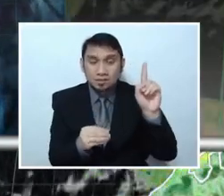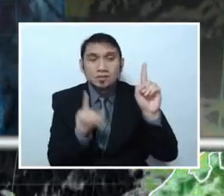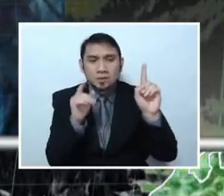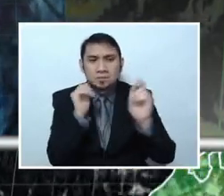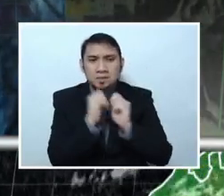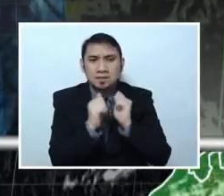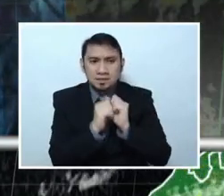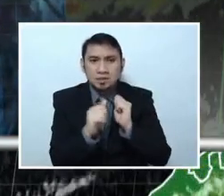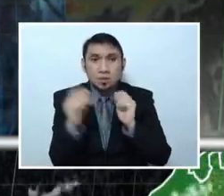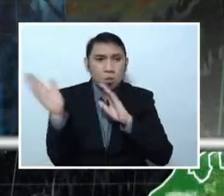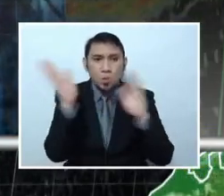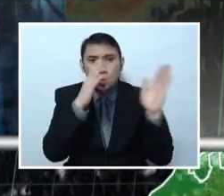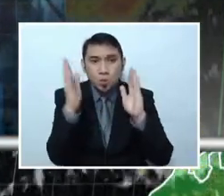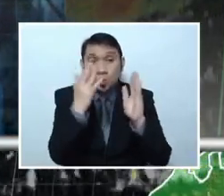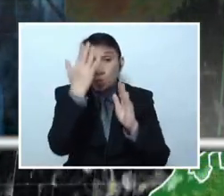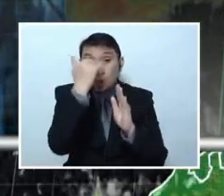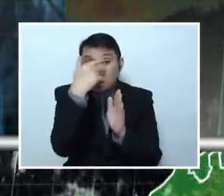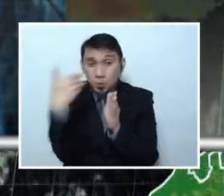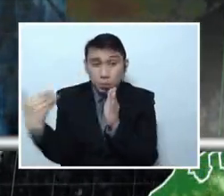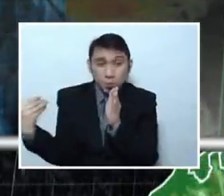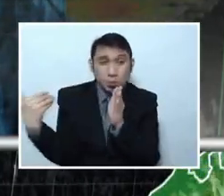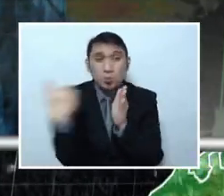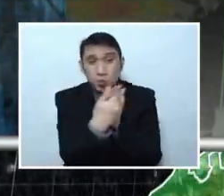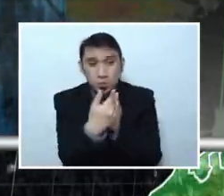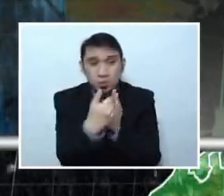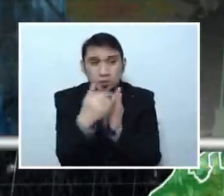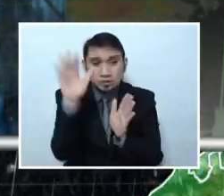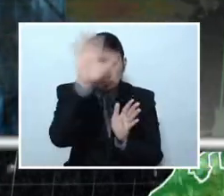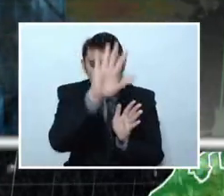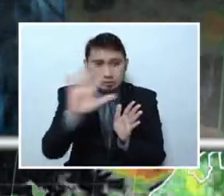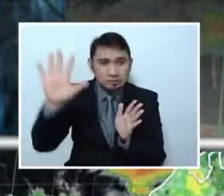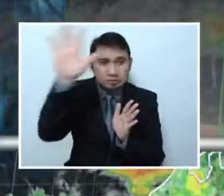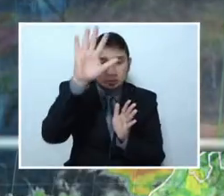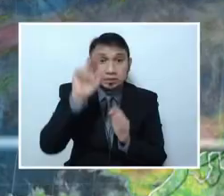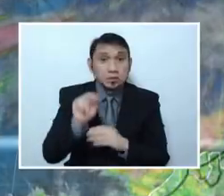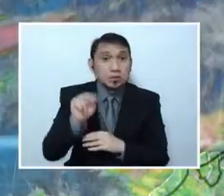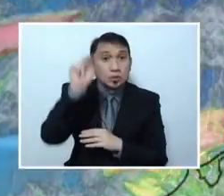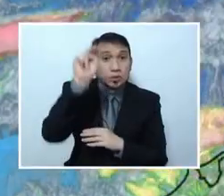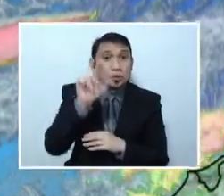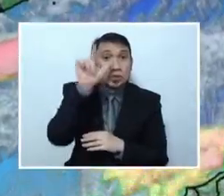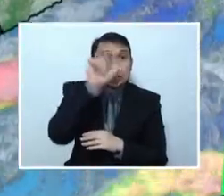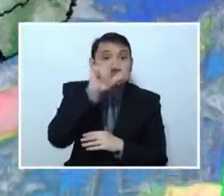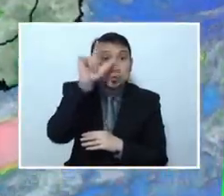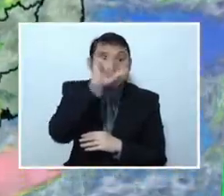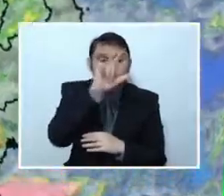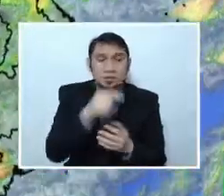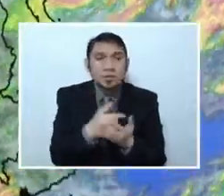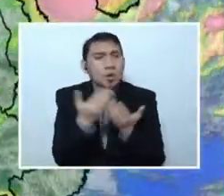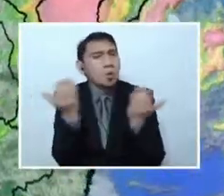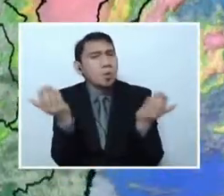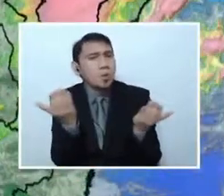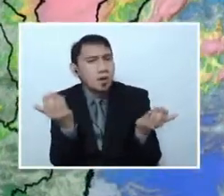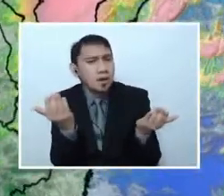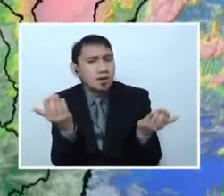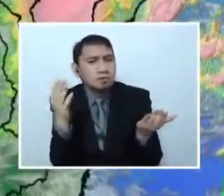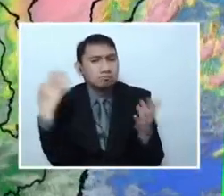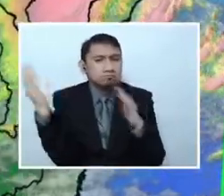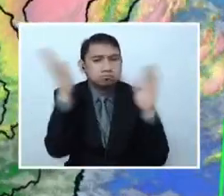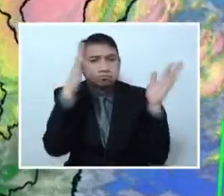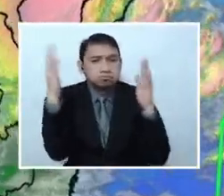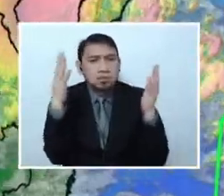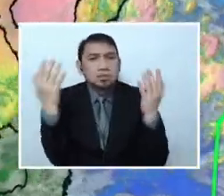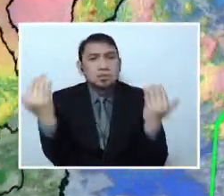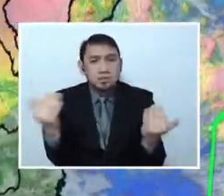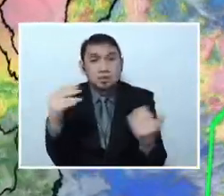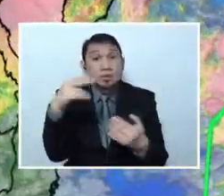Islands dahil sa paglapit ng Typhoon Fabian sa extreme northern Luzon. Huling nakita ang sentro ng bagyo sa 505 kilometers northeast